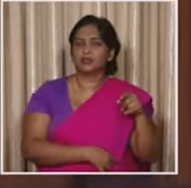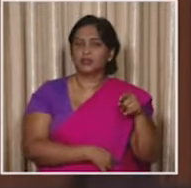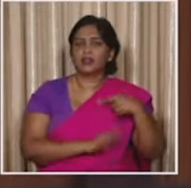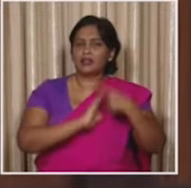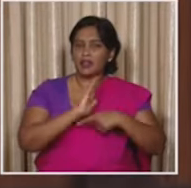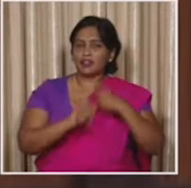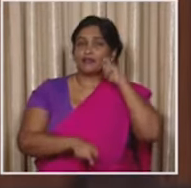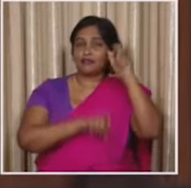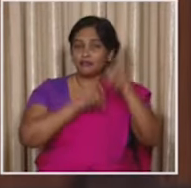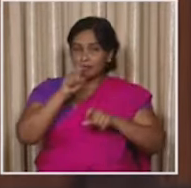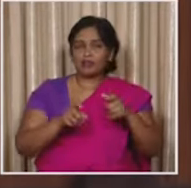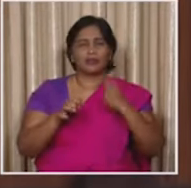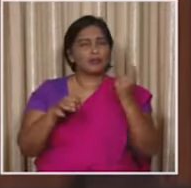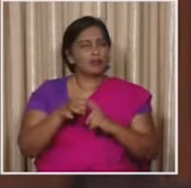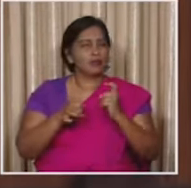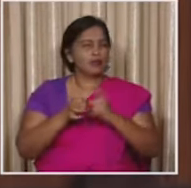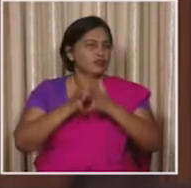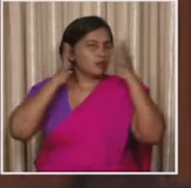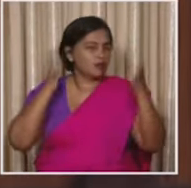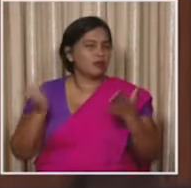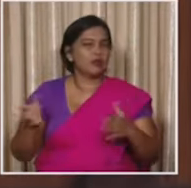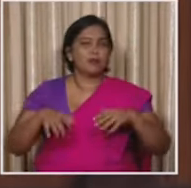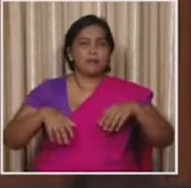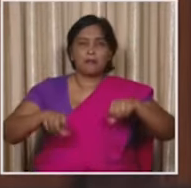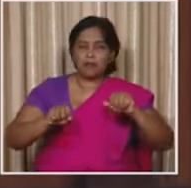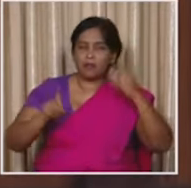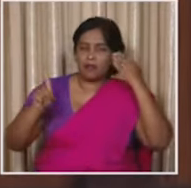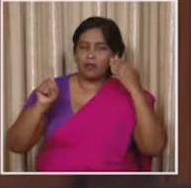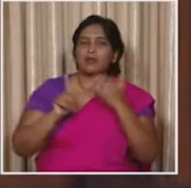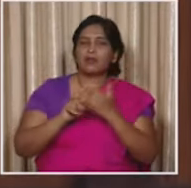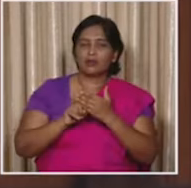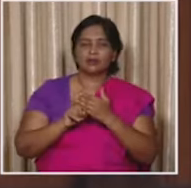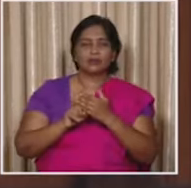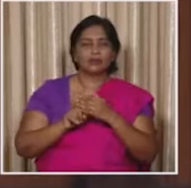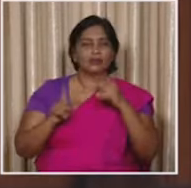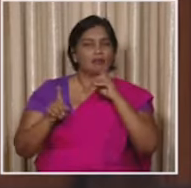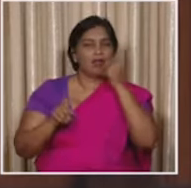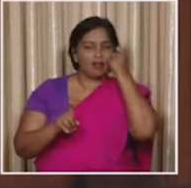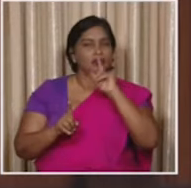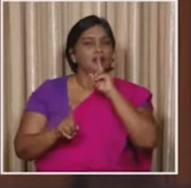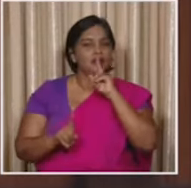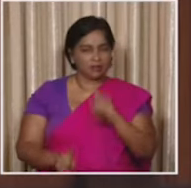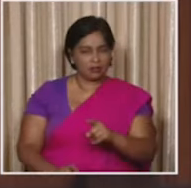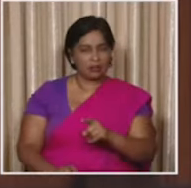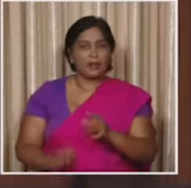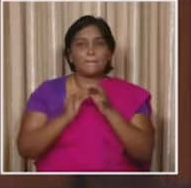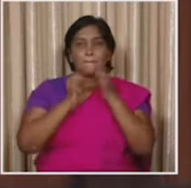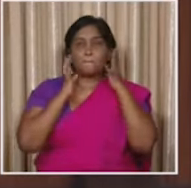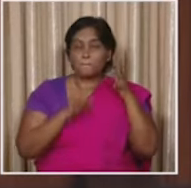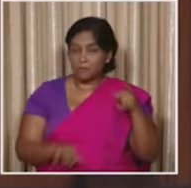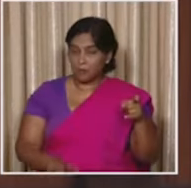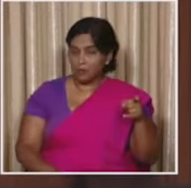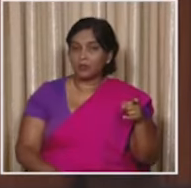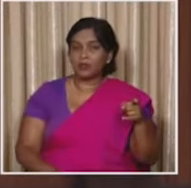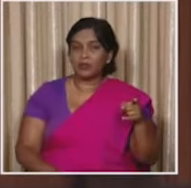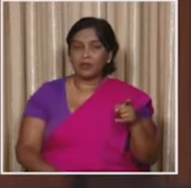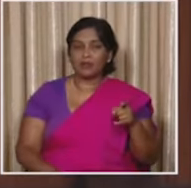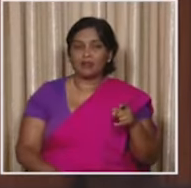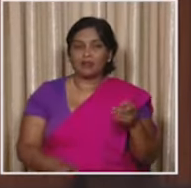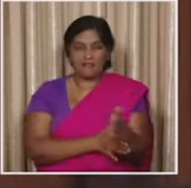Mirate, Janata, Mitchell, Prostatina Kota, Motorcycle Gana, Kalta Manasa, Yojana Ganama, Basil Rajapaksae,